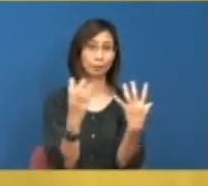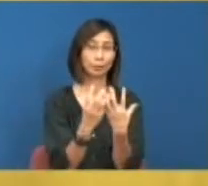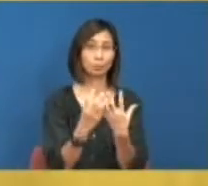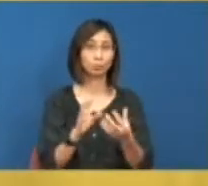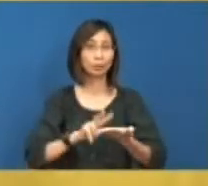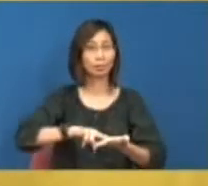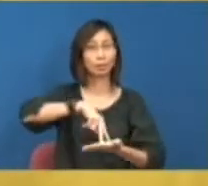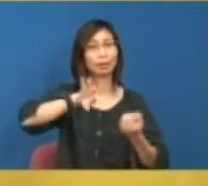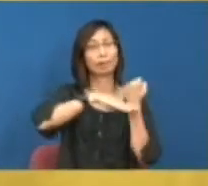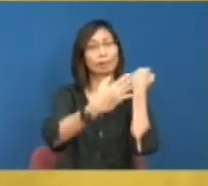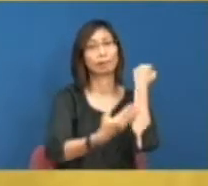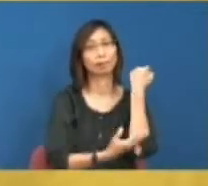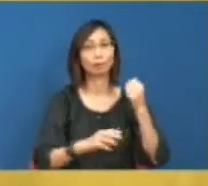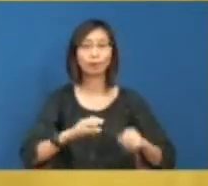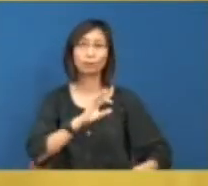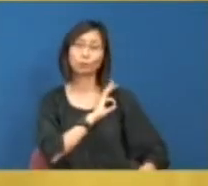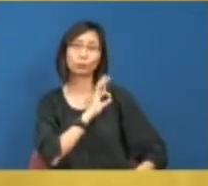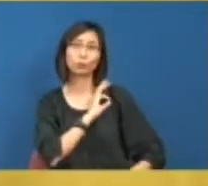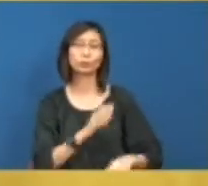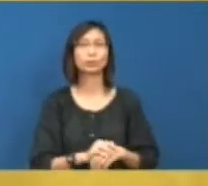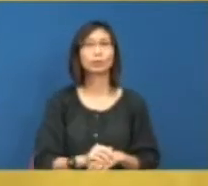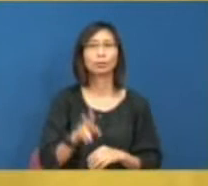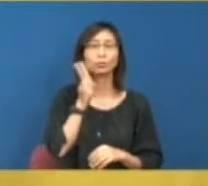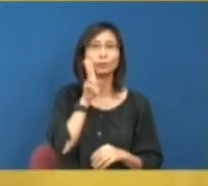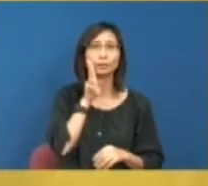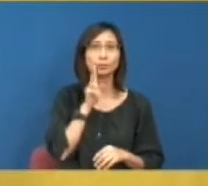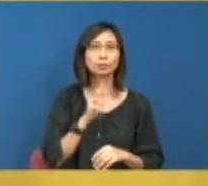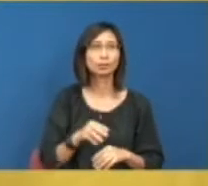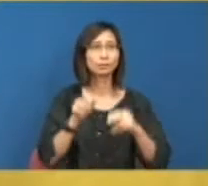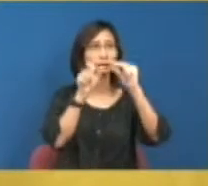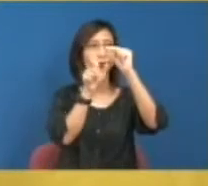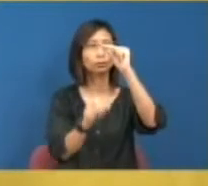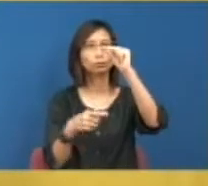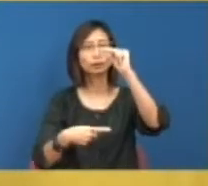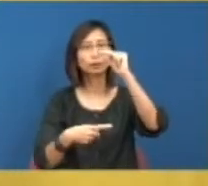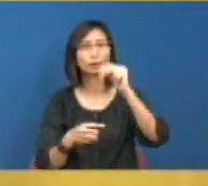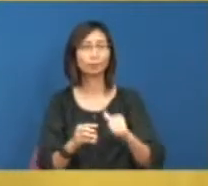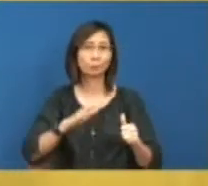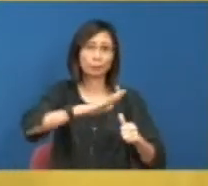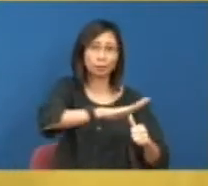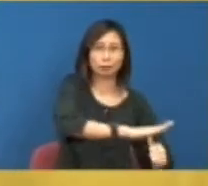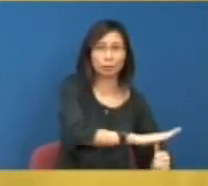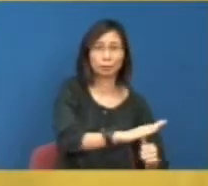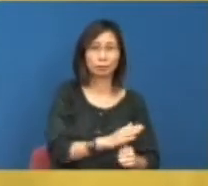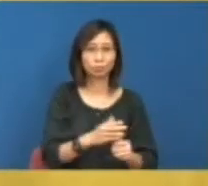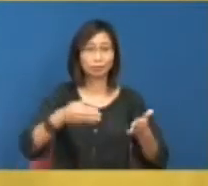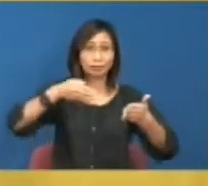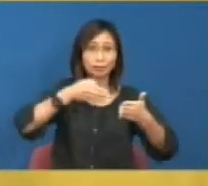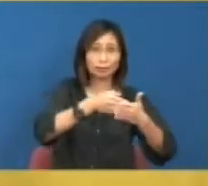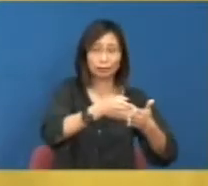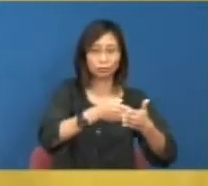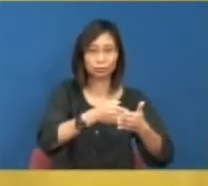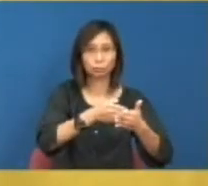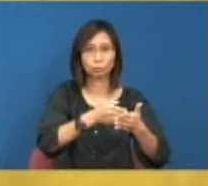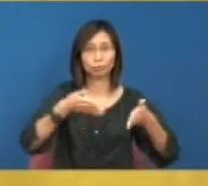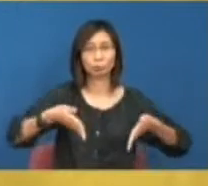要號召包圍嘅人，就好似我係當晚去被逼去堵塞道路咁，佢要講明佢想